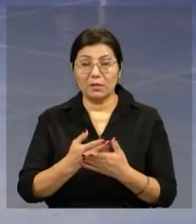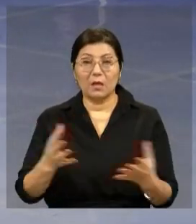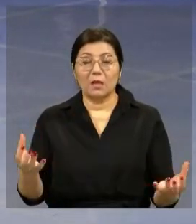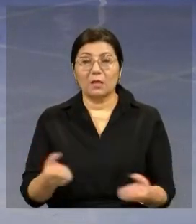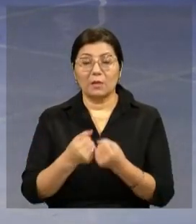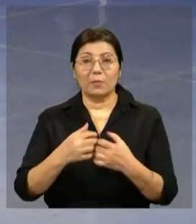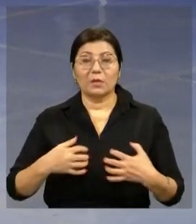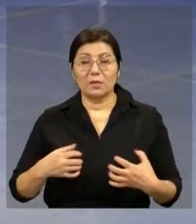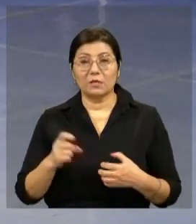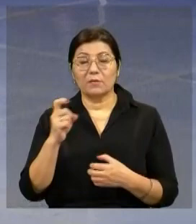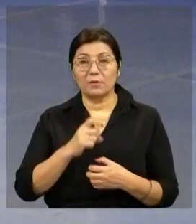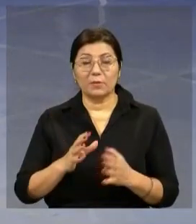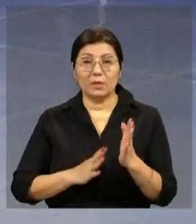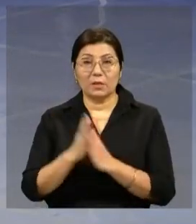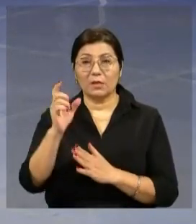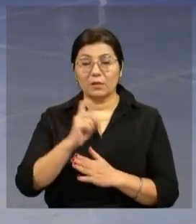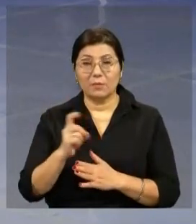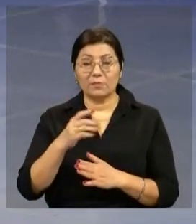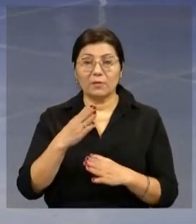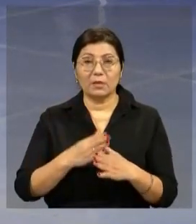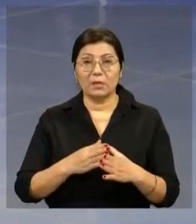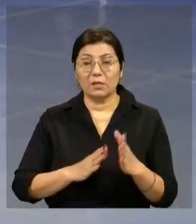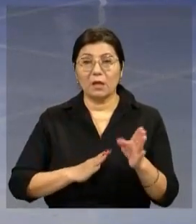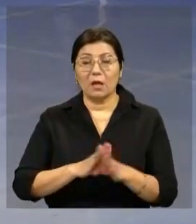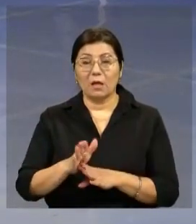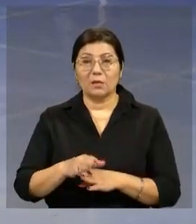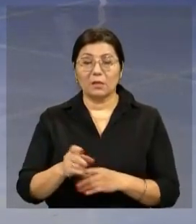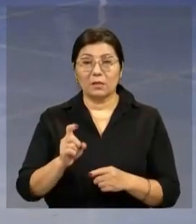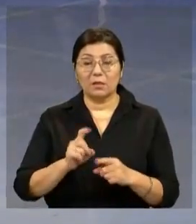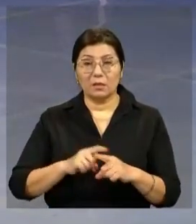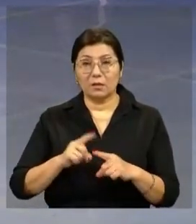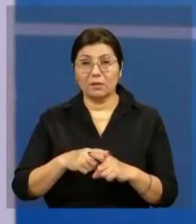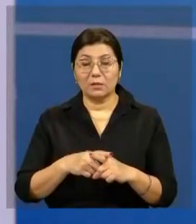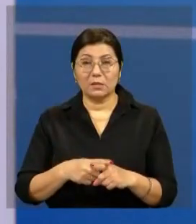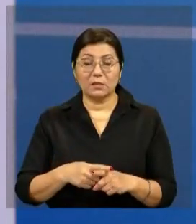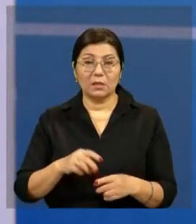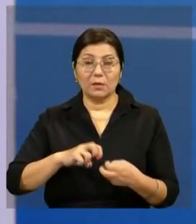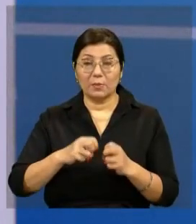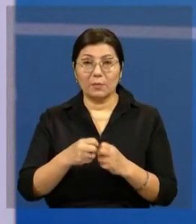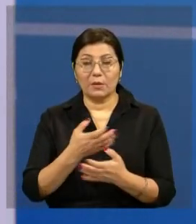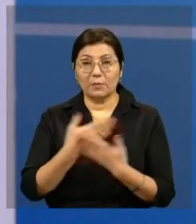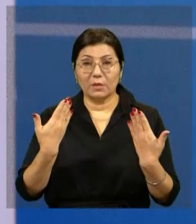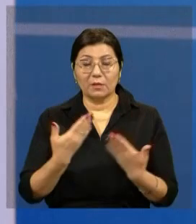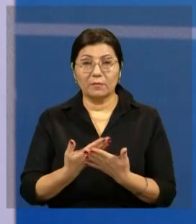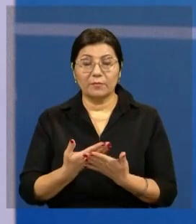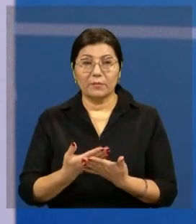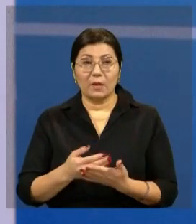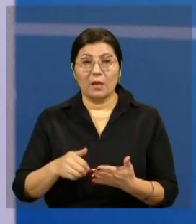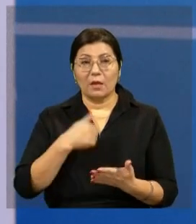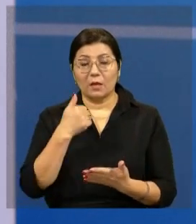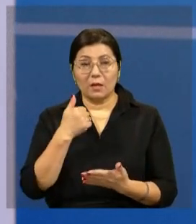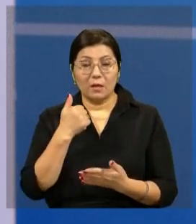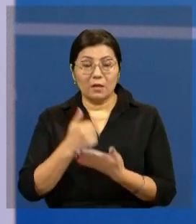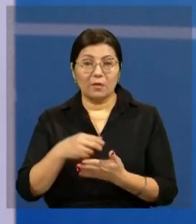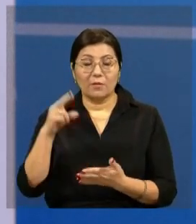поддержке животноводства и растениеводства. В частности, с обеспечением картофелем проблем нет. Как известно, глава государства